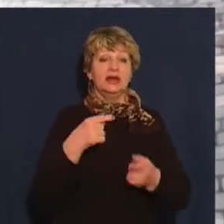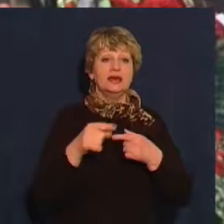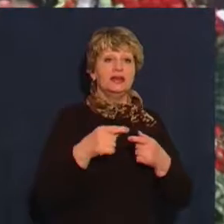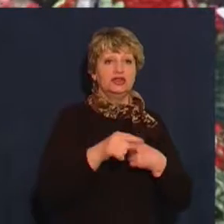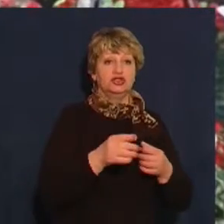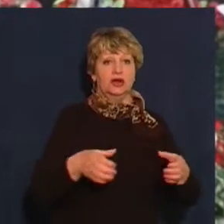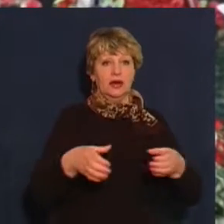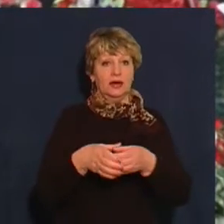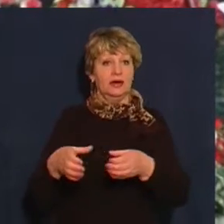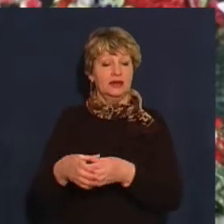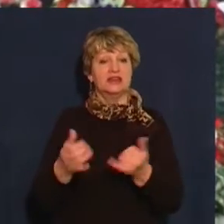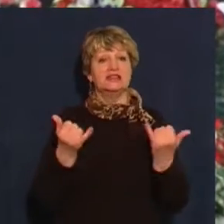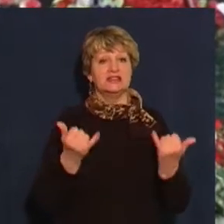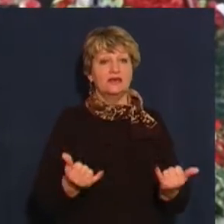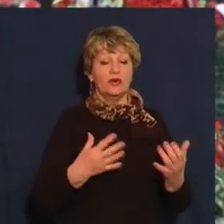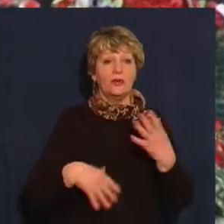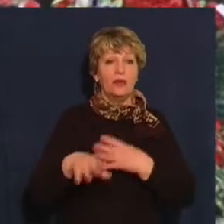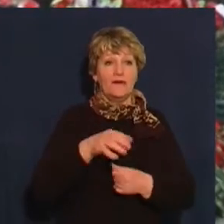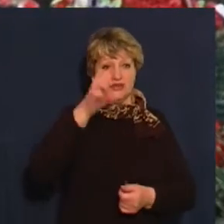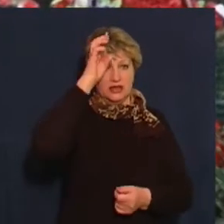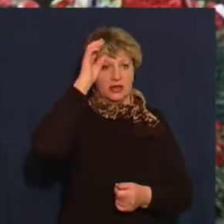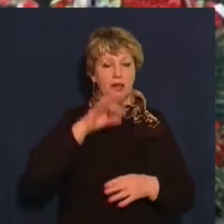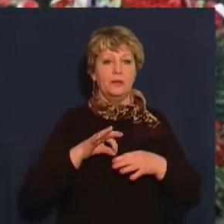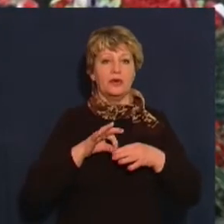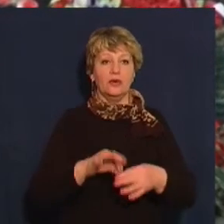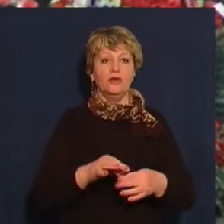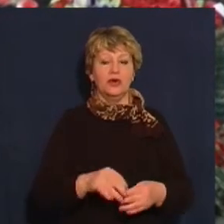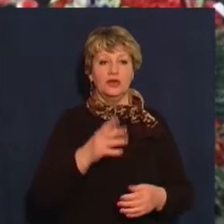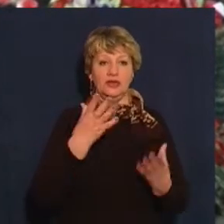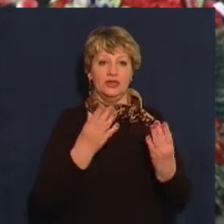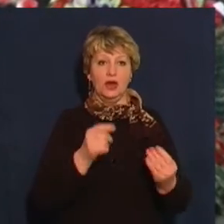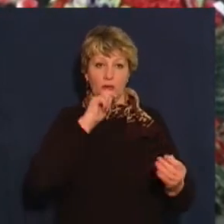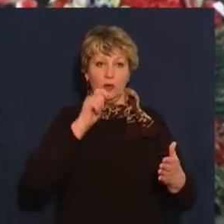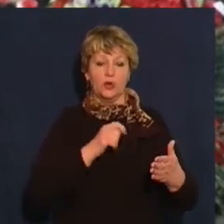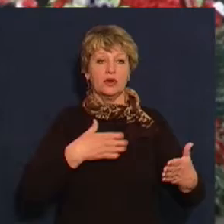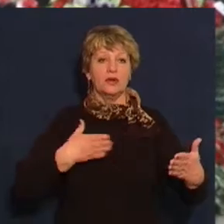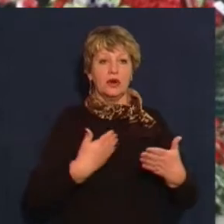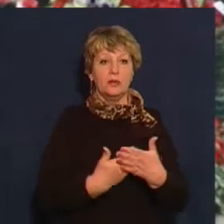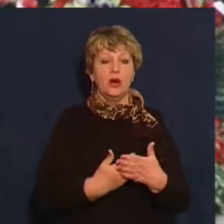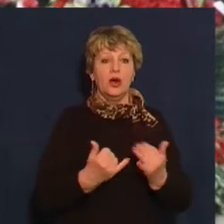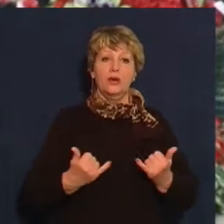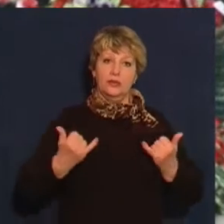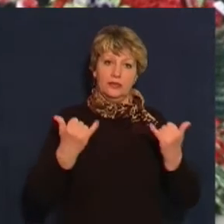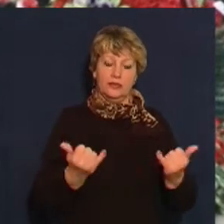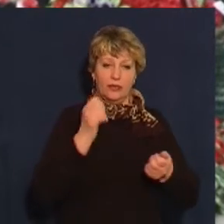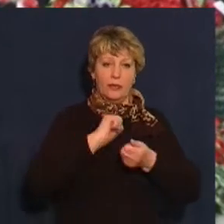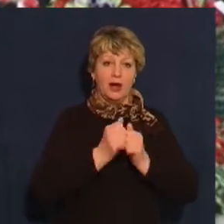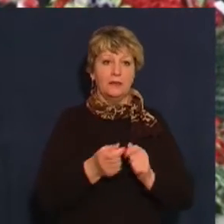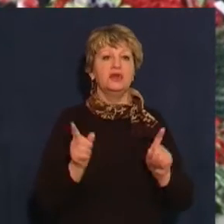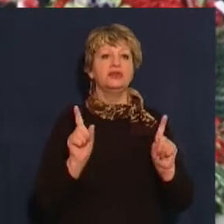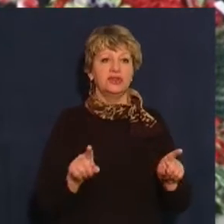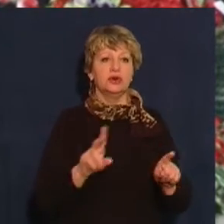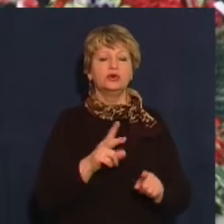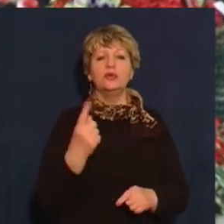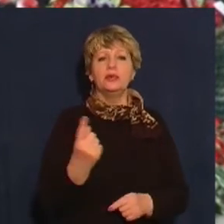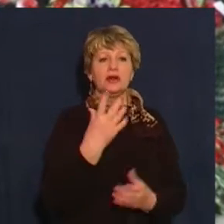формувань. Сьогодні на всій державі проходить День українського добровольця. Сьогодні вшановуємо пам'ять тих, хто в самі перші